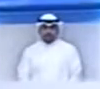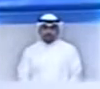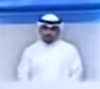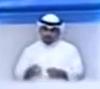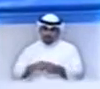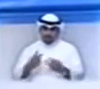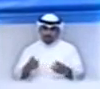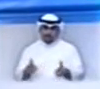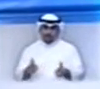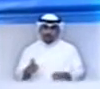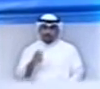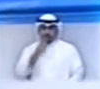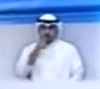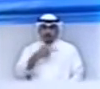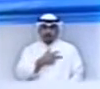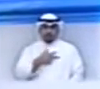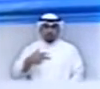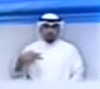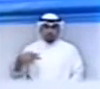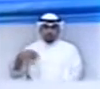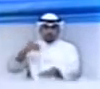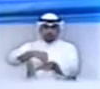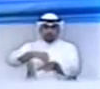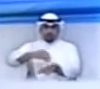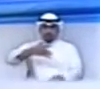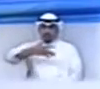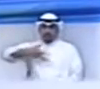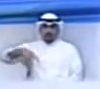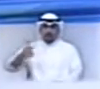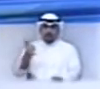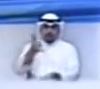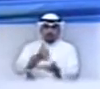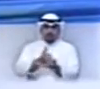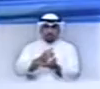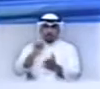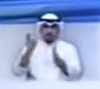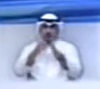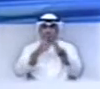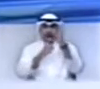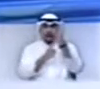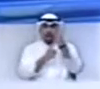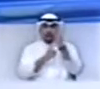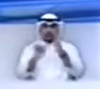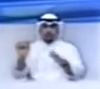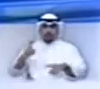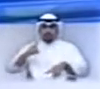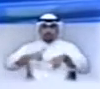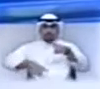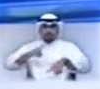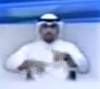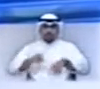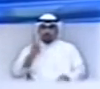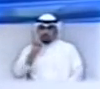أهلا بكم من جديد. قرر مجلس الوزراء تكليف الجهات المعنية بمباشرة الإجراءات القانونية المناسبة لمواجهة